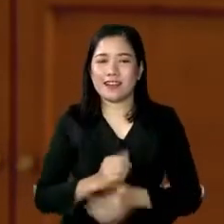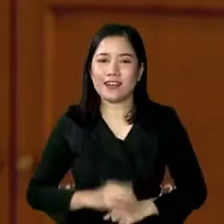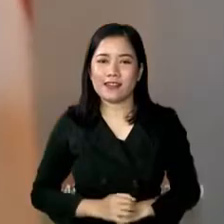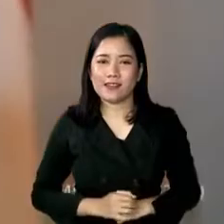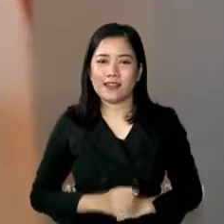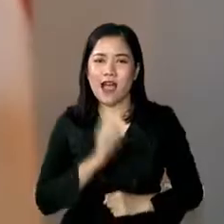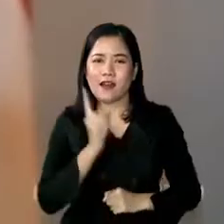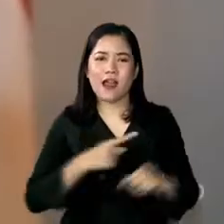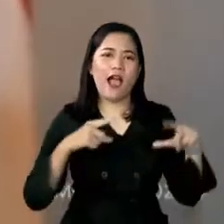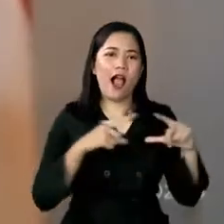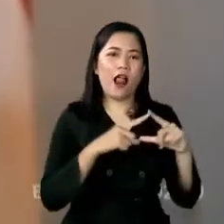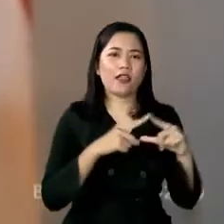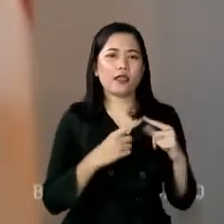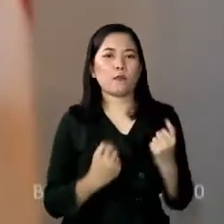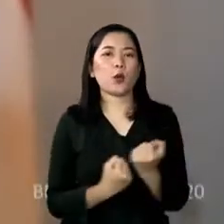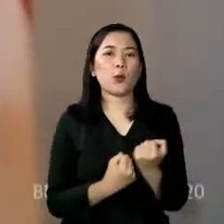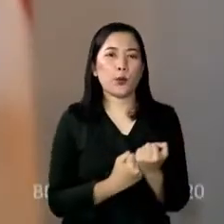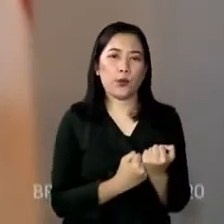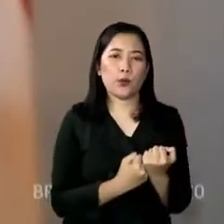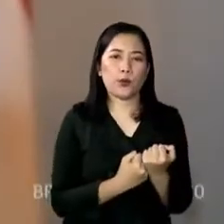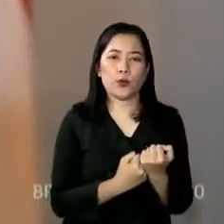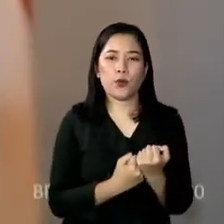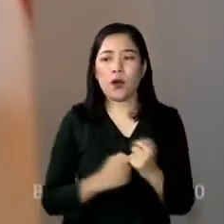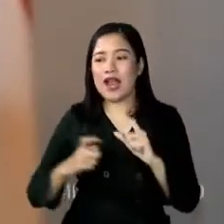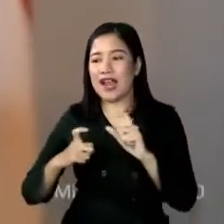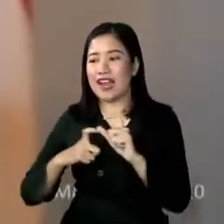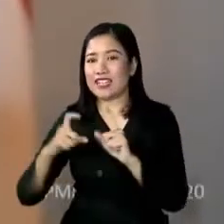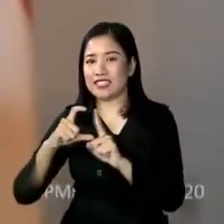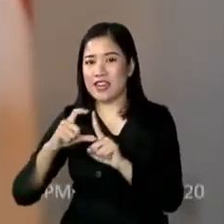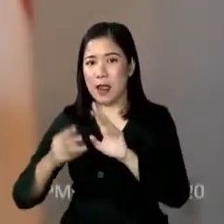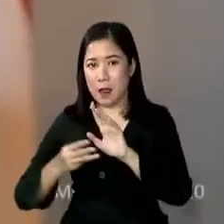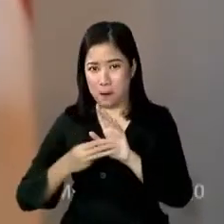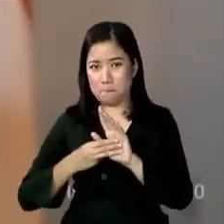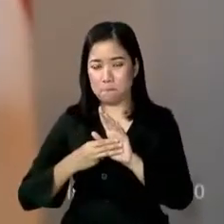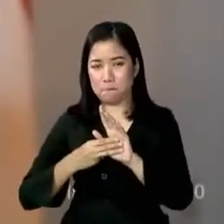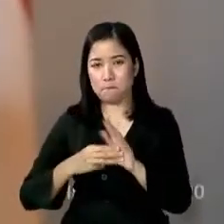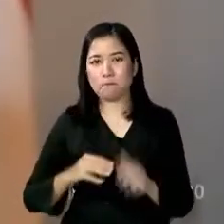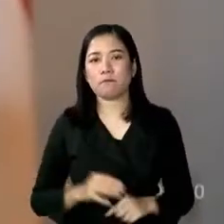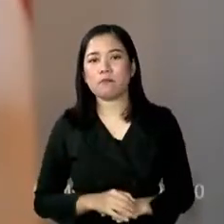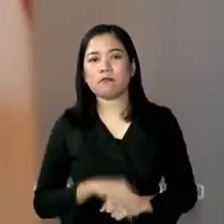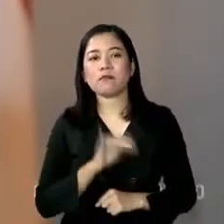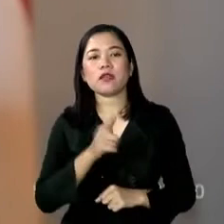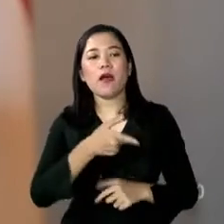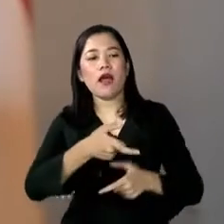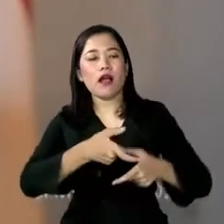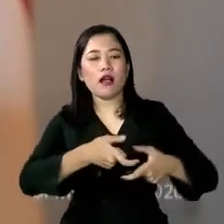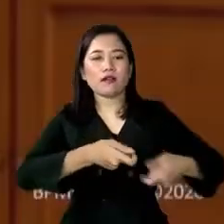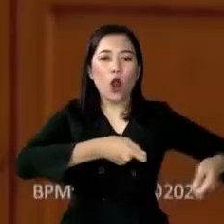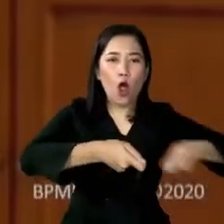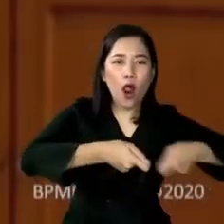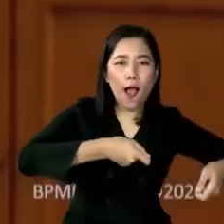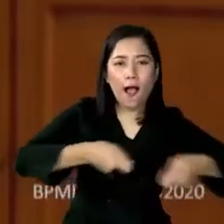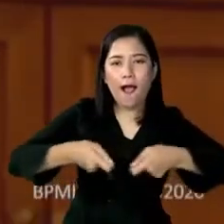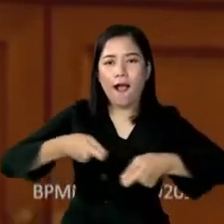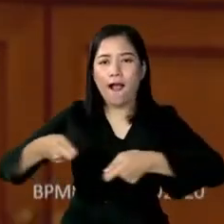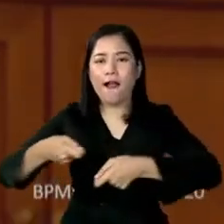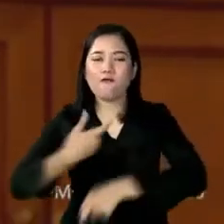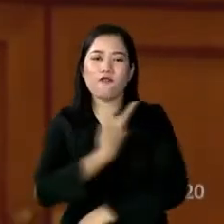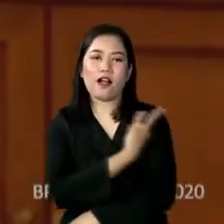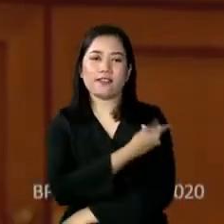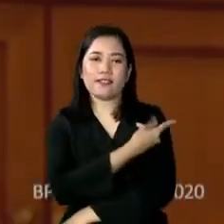peralatan pendukung SDM serta Mbak tata kelola vaksinasi